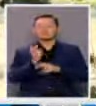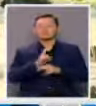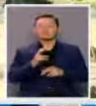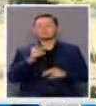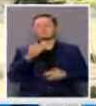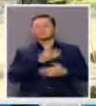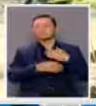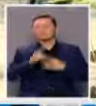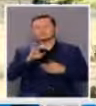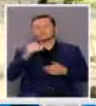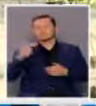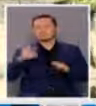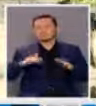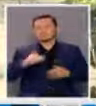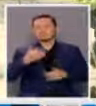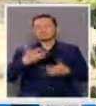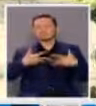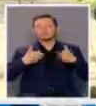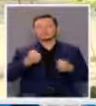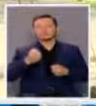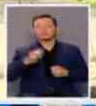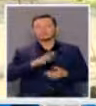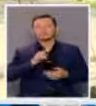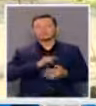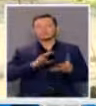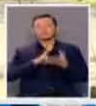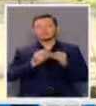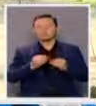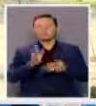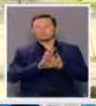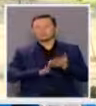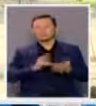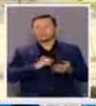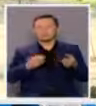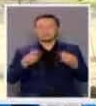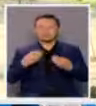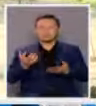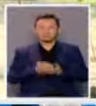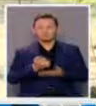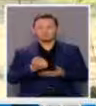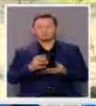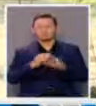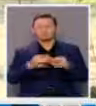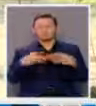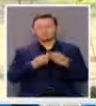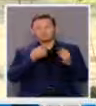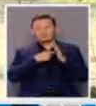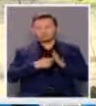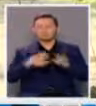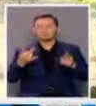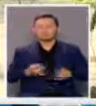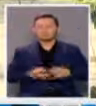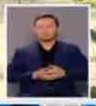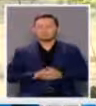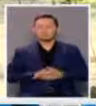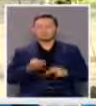инвалид. Меня брали, Али Кадырова, спасибо за все, мне дали работу. Кормили семью, все вечно.